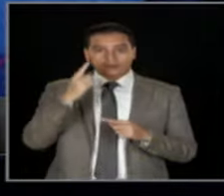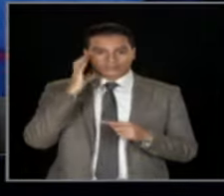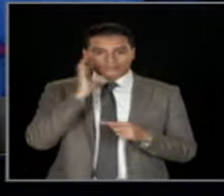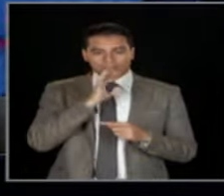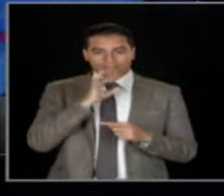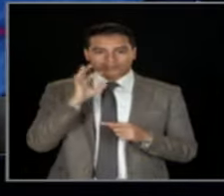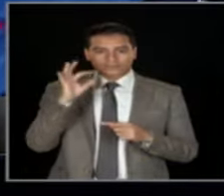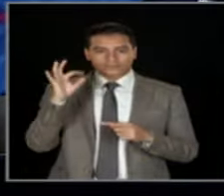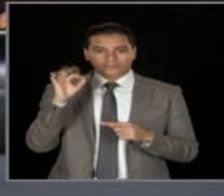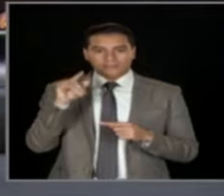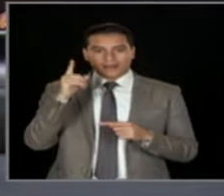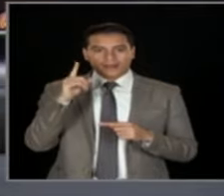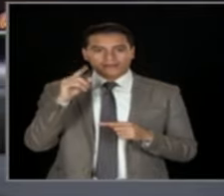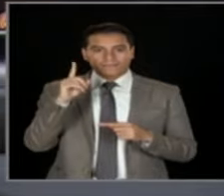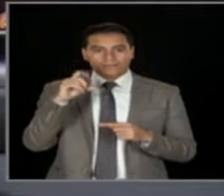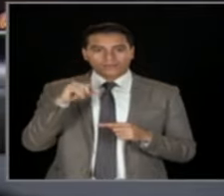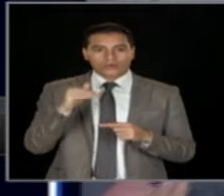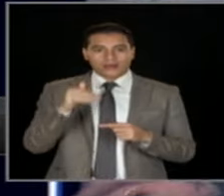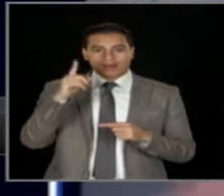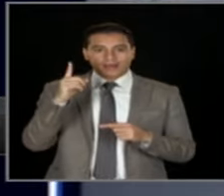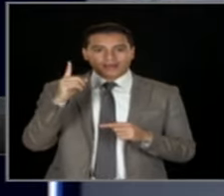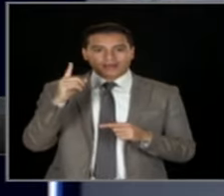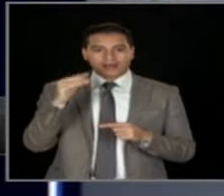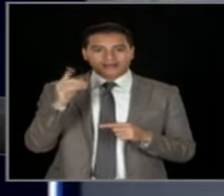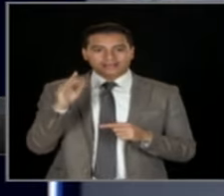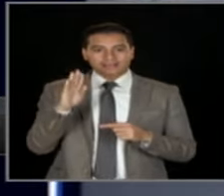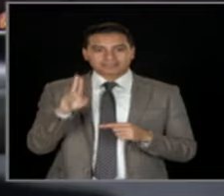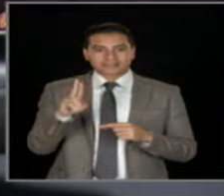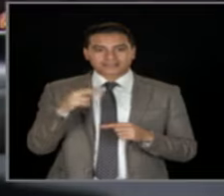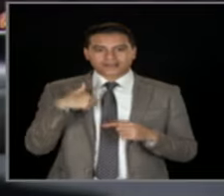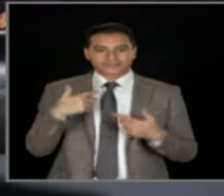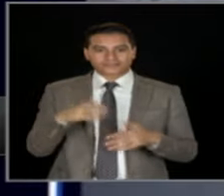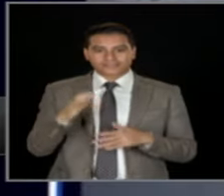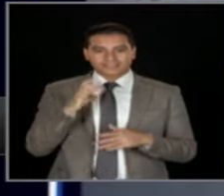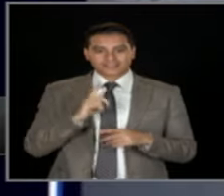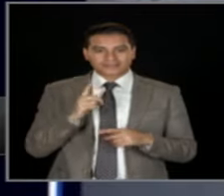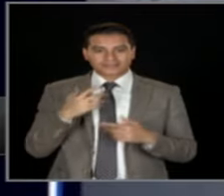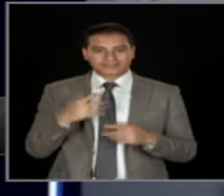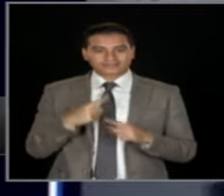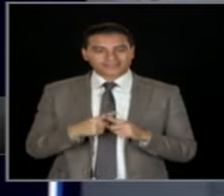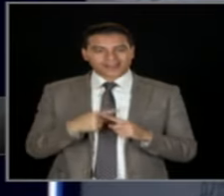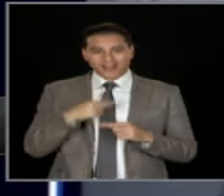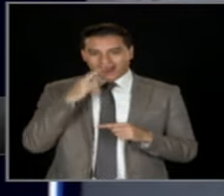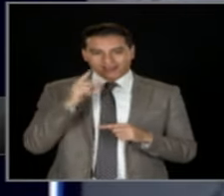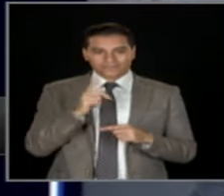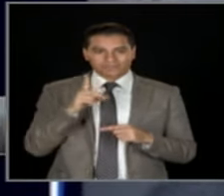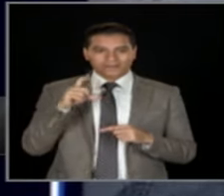بوخارست. بوخارست. بوخارست اي حاجه. مش حاضر احسبها لك. صح.